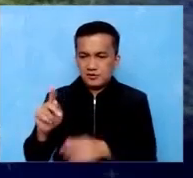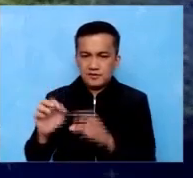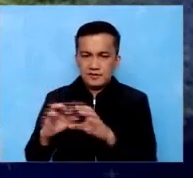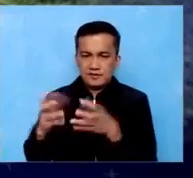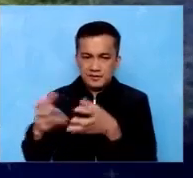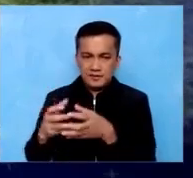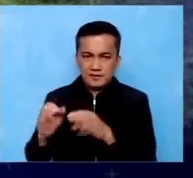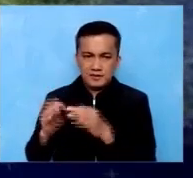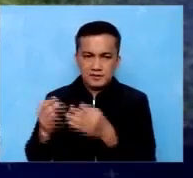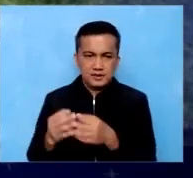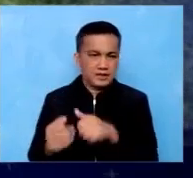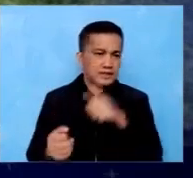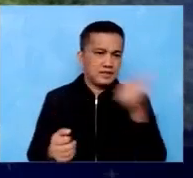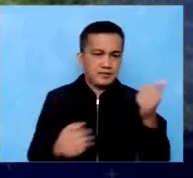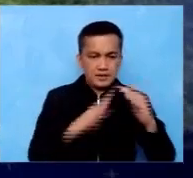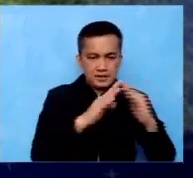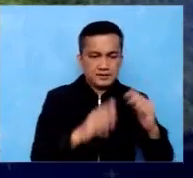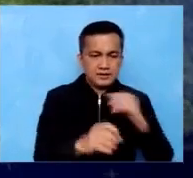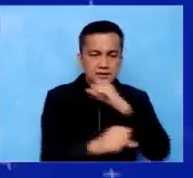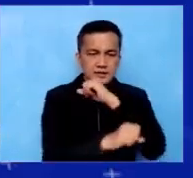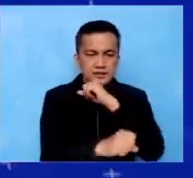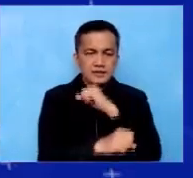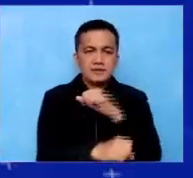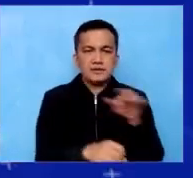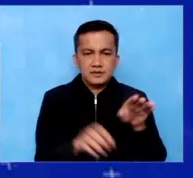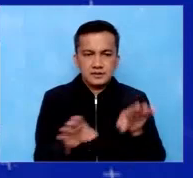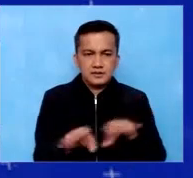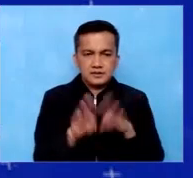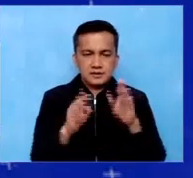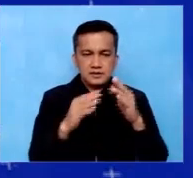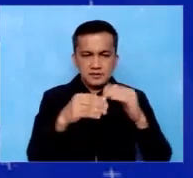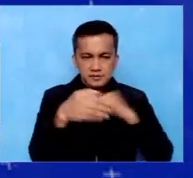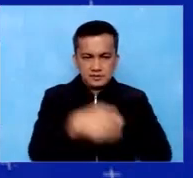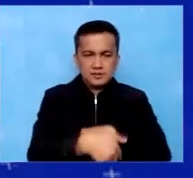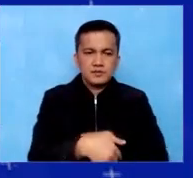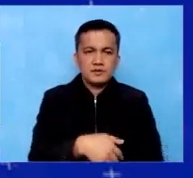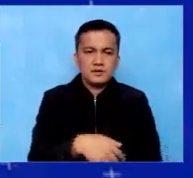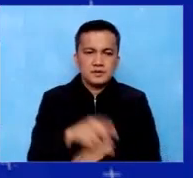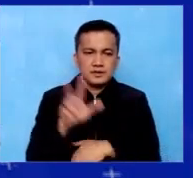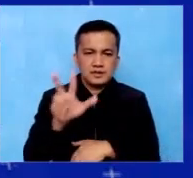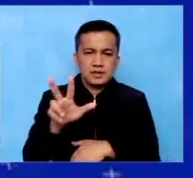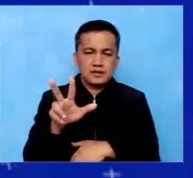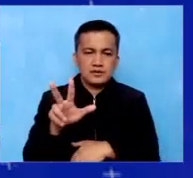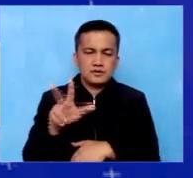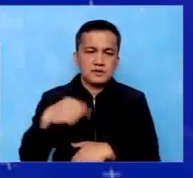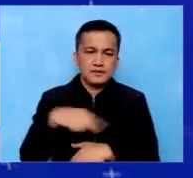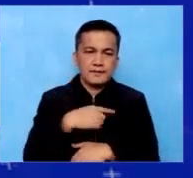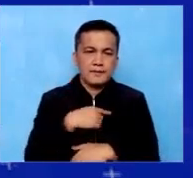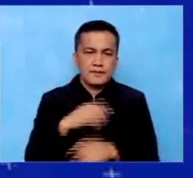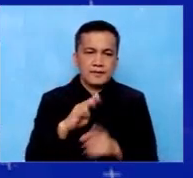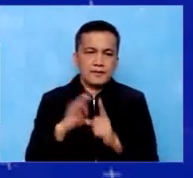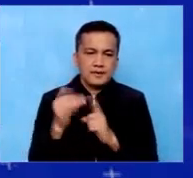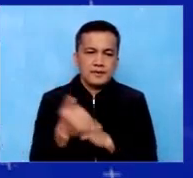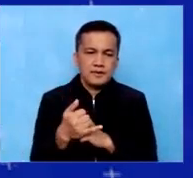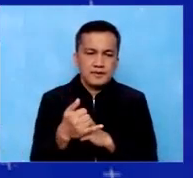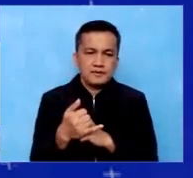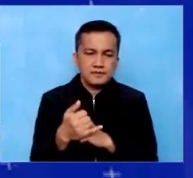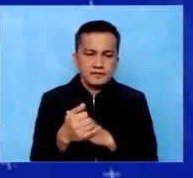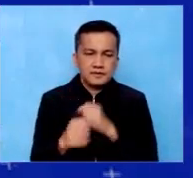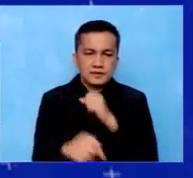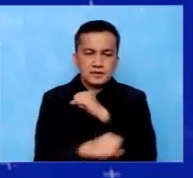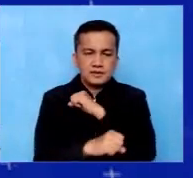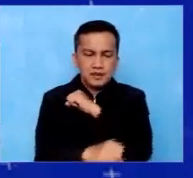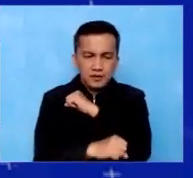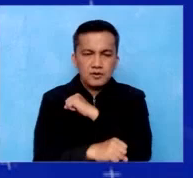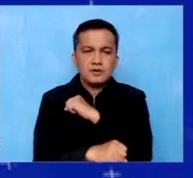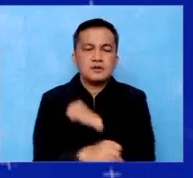sa lugar. Yung gabing yun din po, tatlo po dito sa aming barangay ang inatake nila. Yung